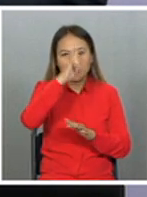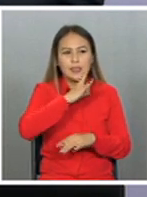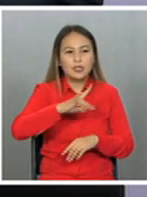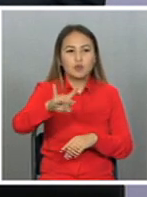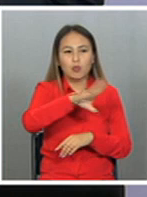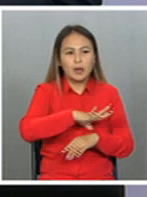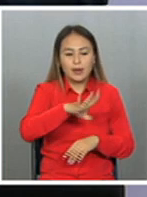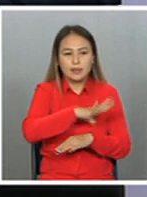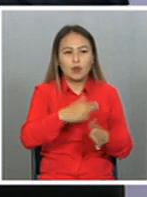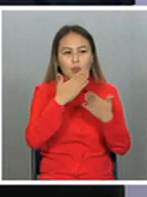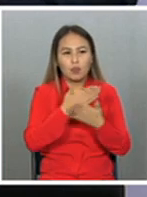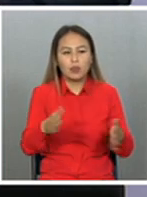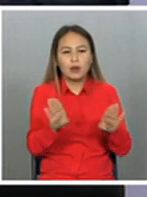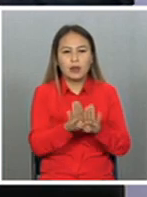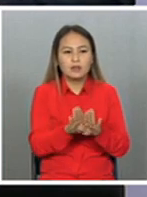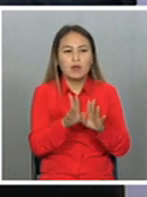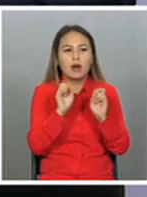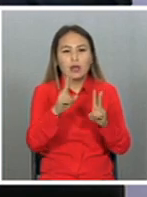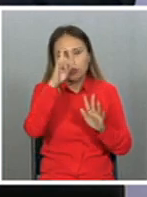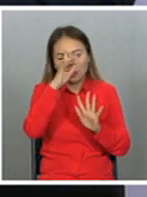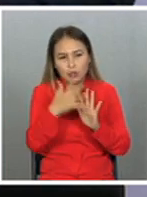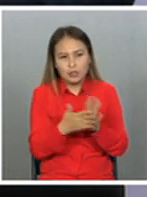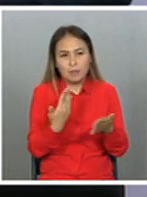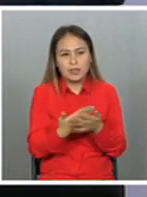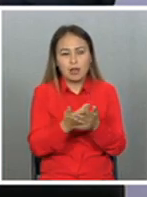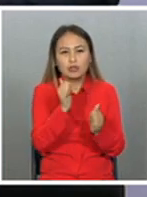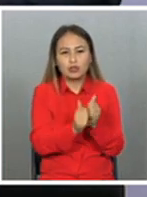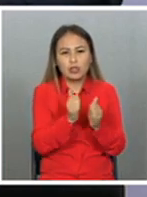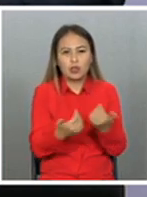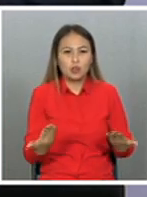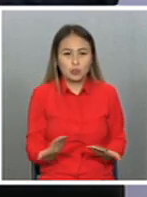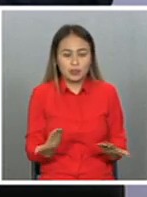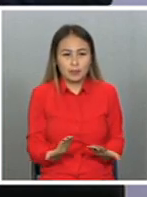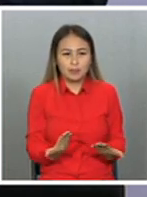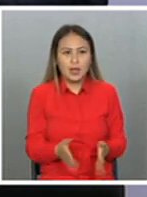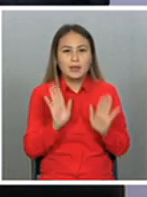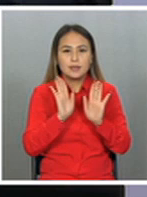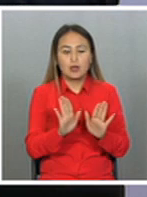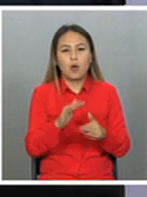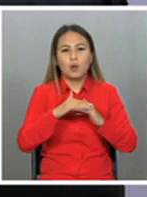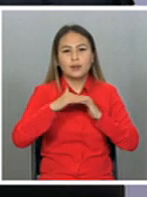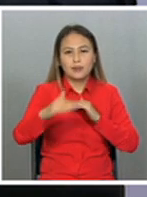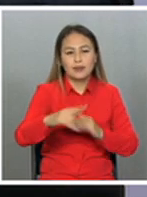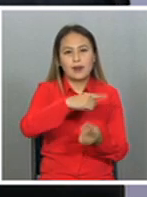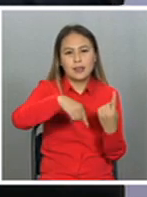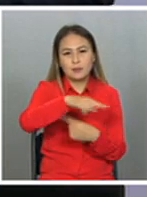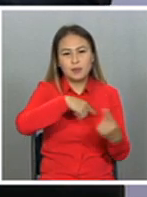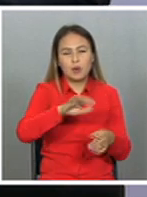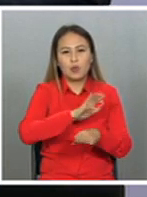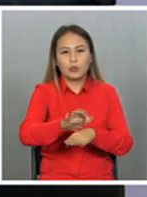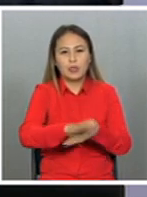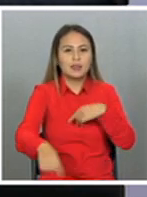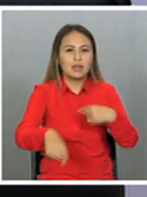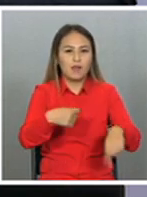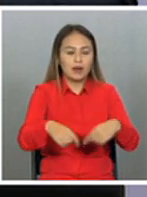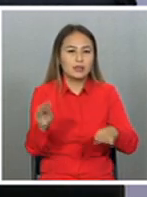Республикасының жаңа, бұны құнсыздануды қалай түсінеміз? Яғни біз күнделікті тұрмыста тек қана отандық кәсіпкерлер өндірілген тауарларды